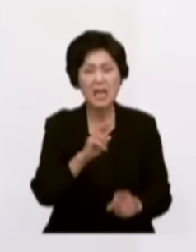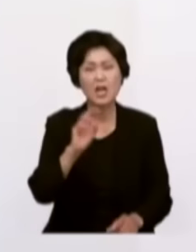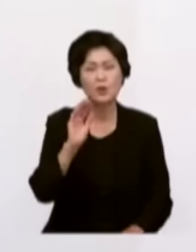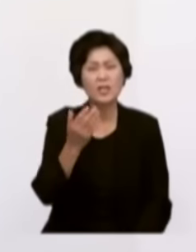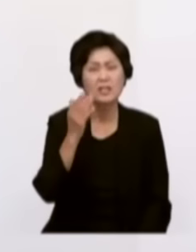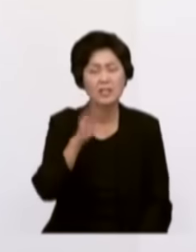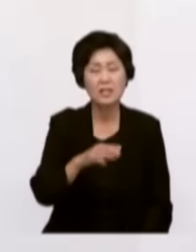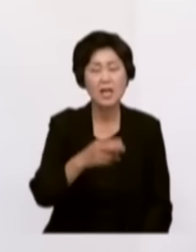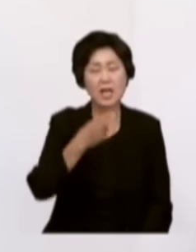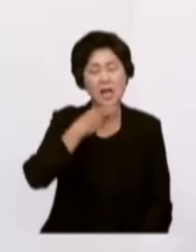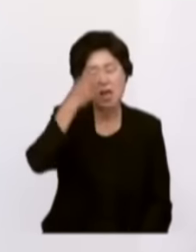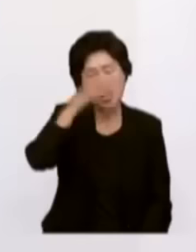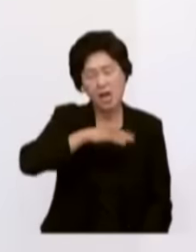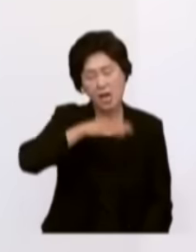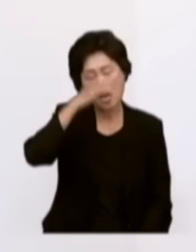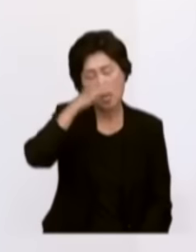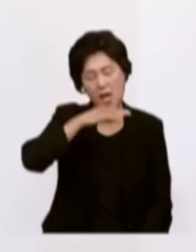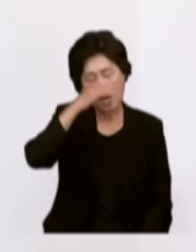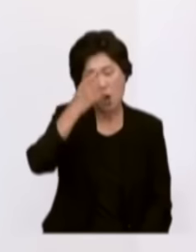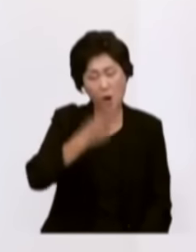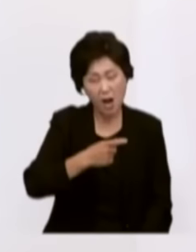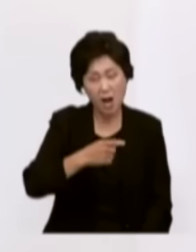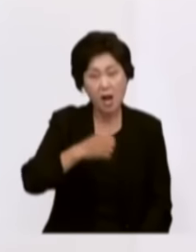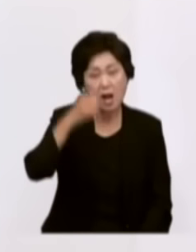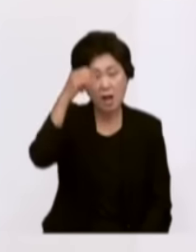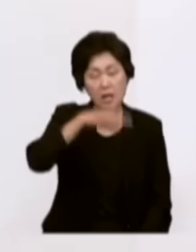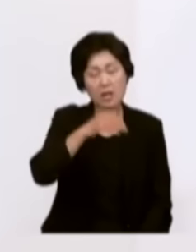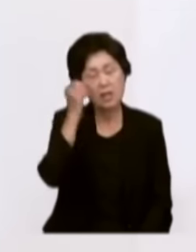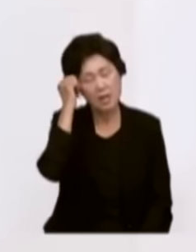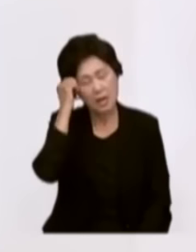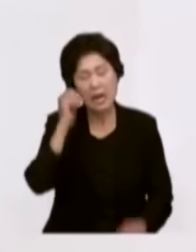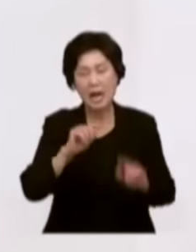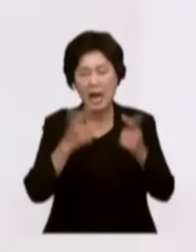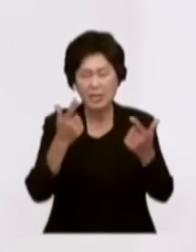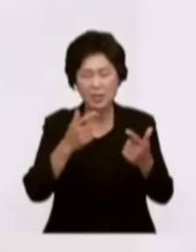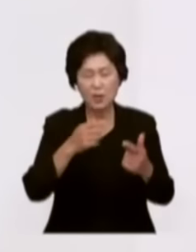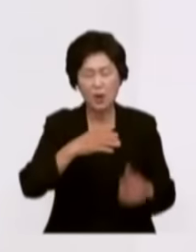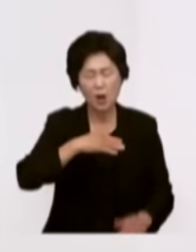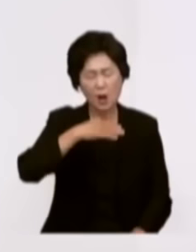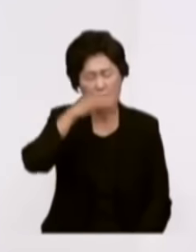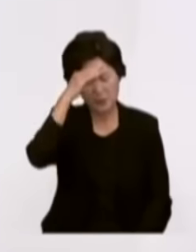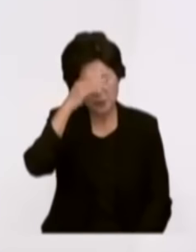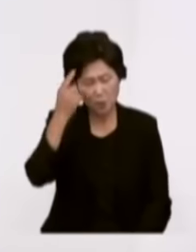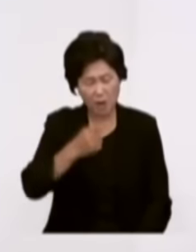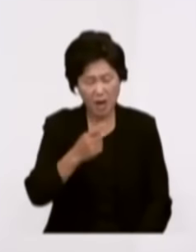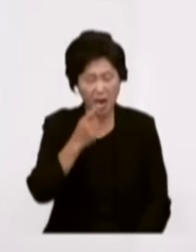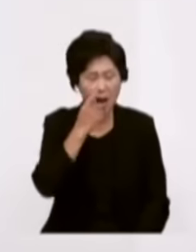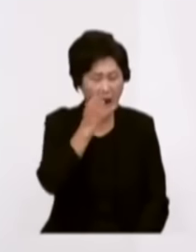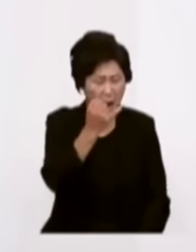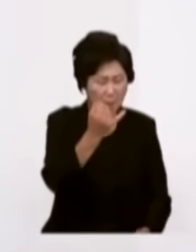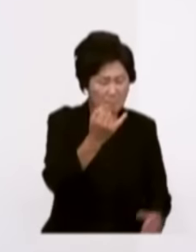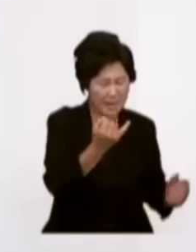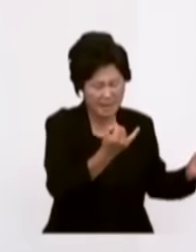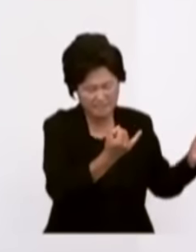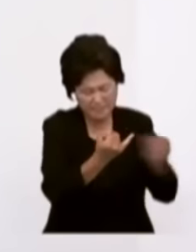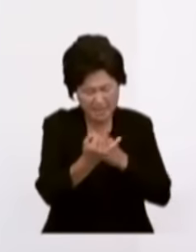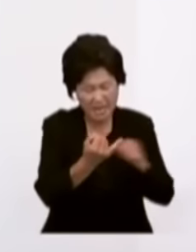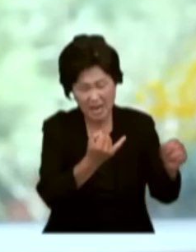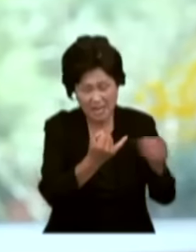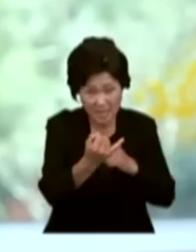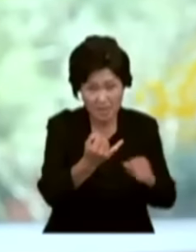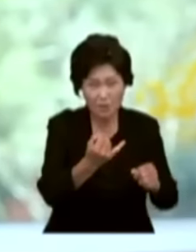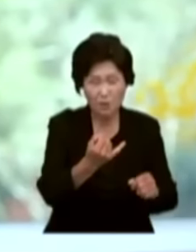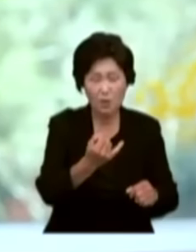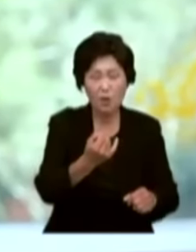그냥 주무시는 게 아니라 막 어머니를 또 때리시고 막 밥상도 없고 아이고. 그럼 우리 아들 사형제는 이따가 팍 밖으로 도망을